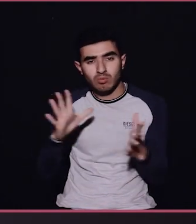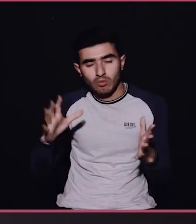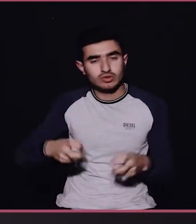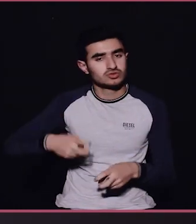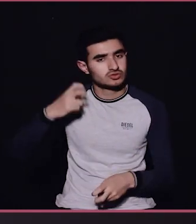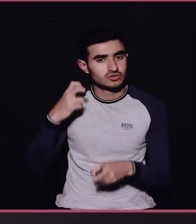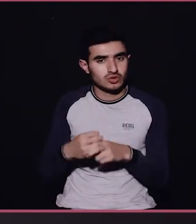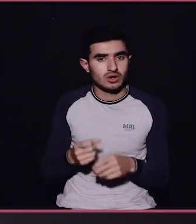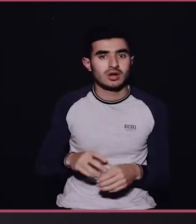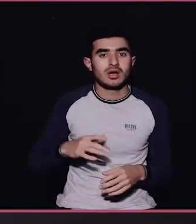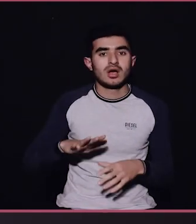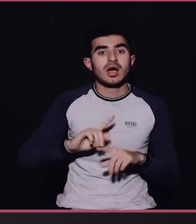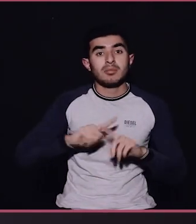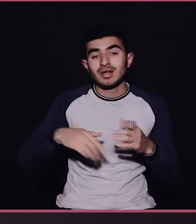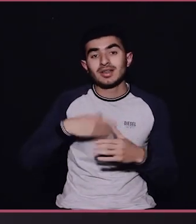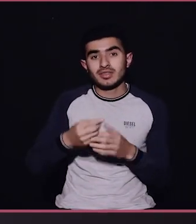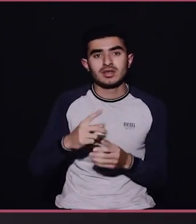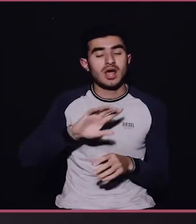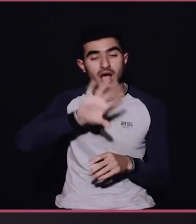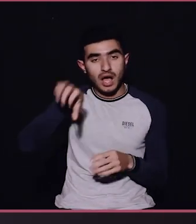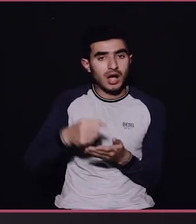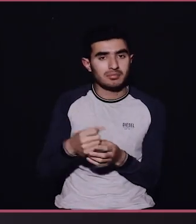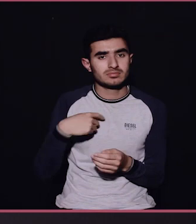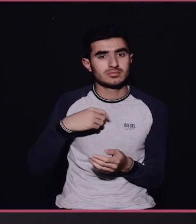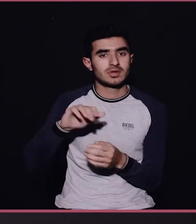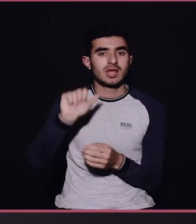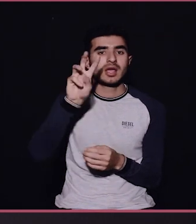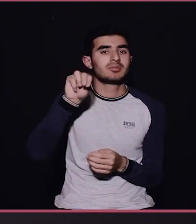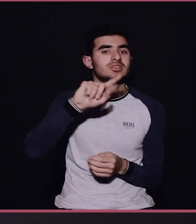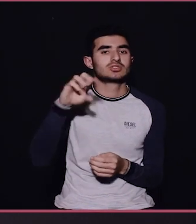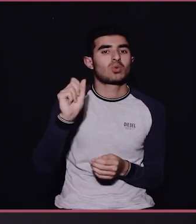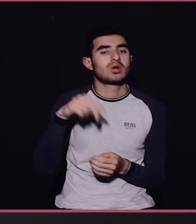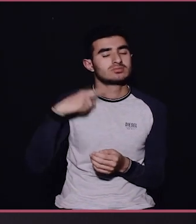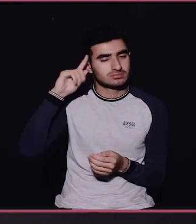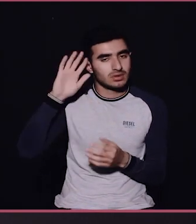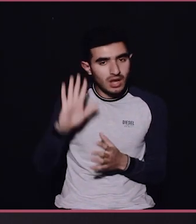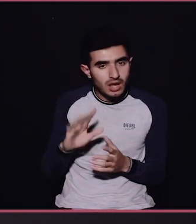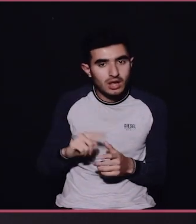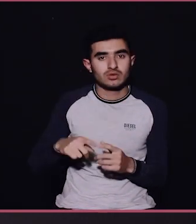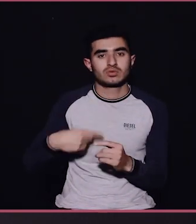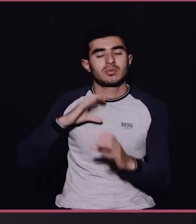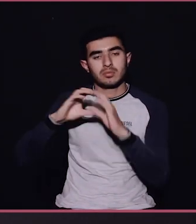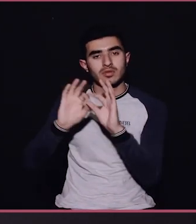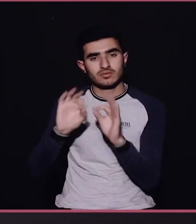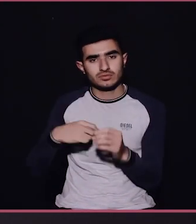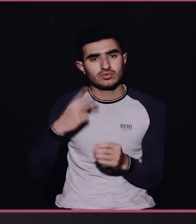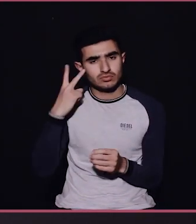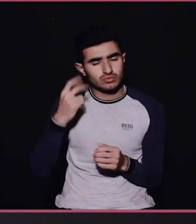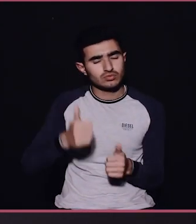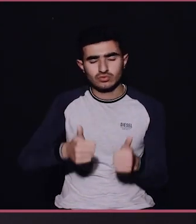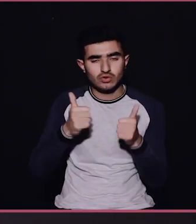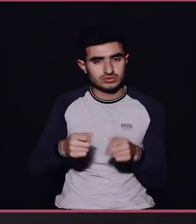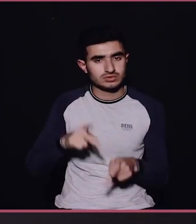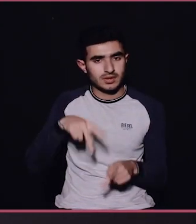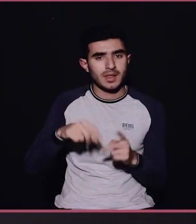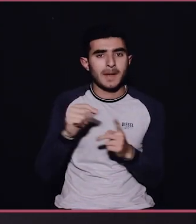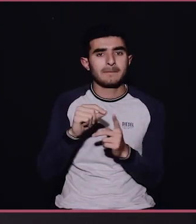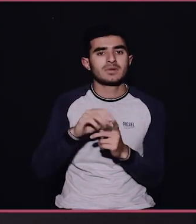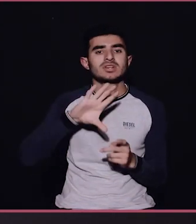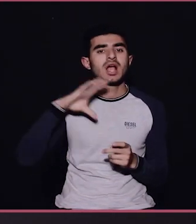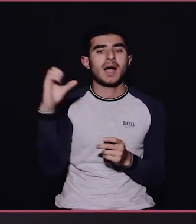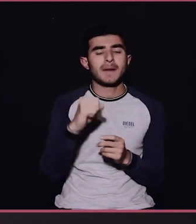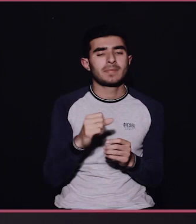सारे प्रोसेस गुजरने के बाद हमें एक सेलर अकाउंट मिलता था. बिज़नेस करना तो अभी बहुत देर की बात है, और ये सब कुछ Amazon को पता था, उनसे कोई छुपी हुई बात नहीं है. बट